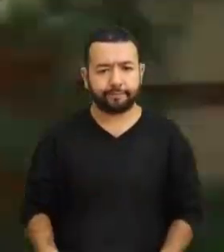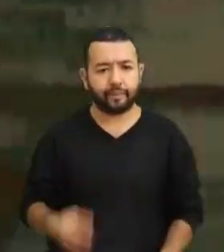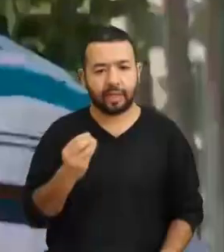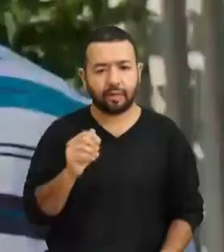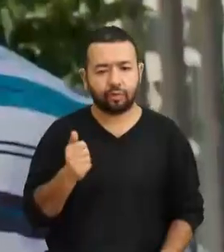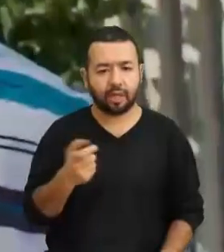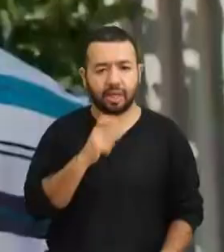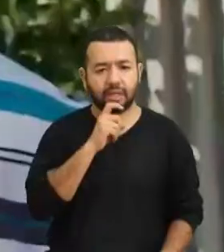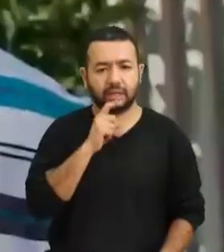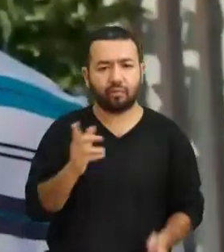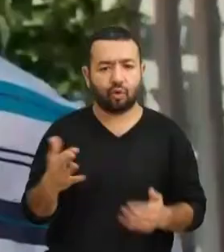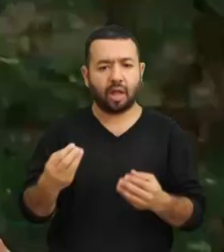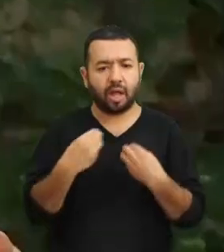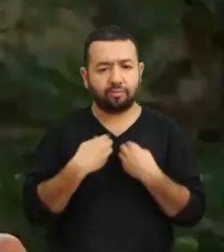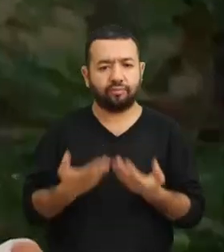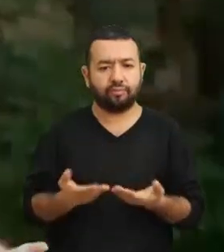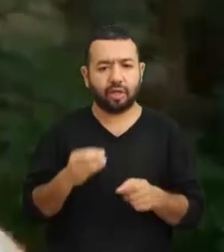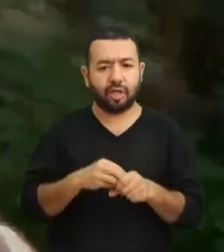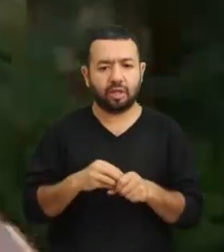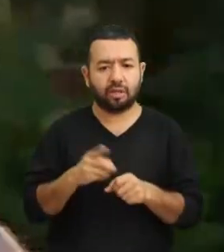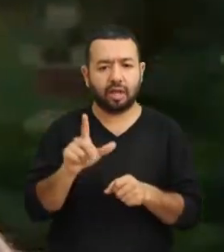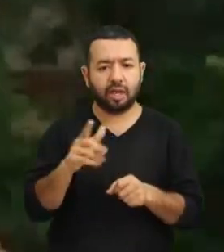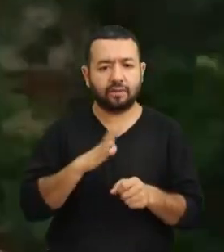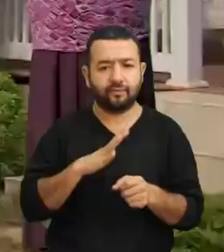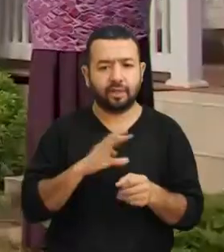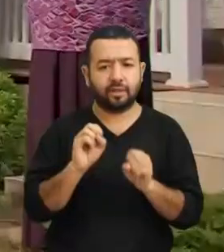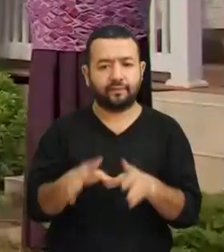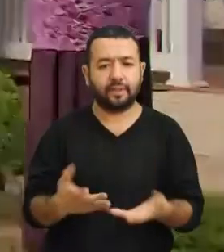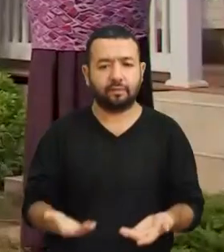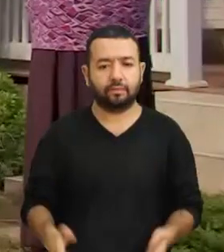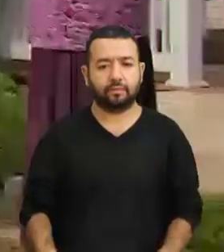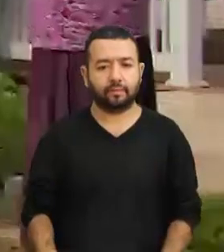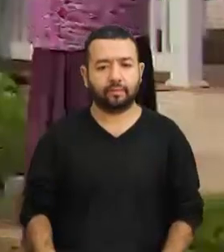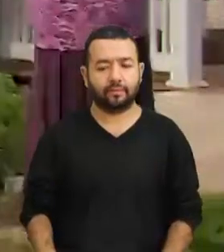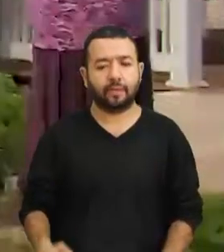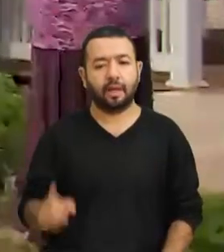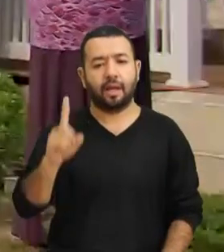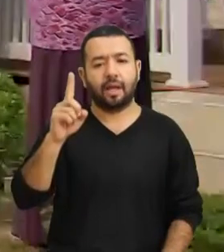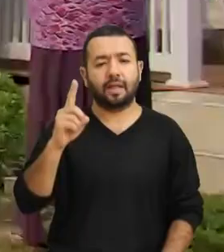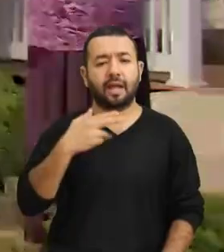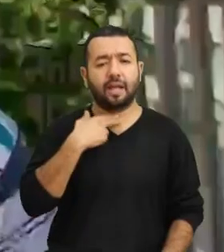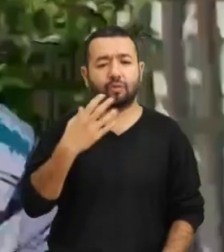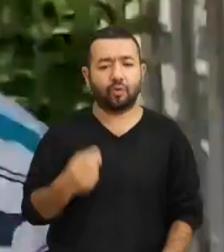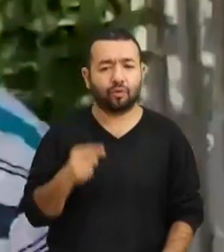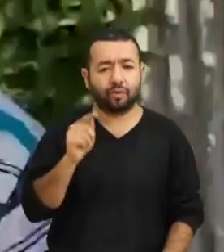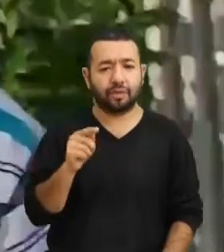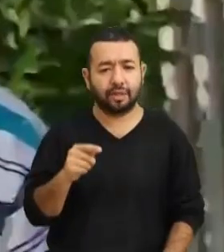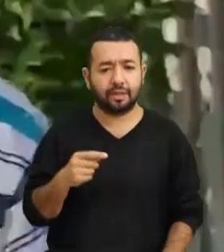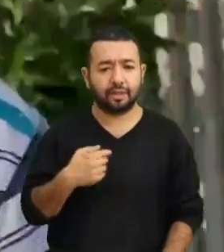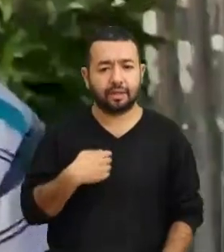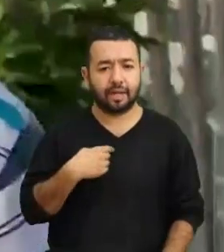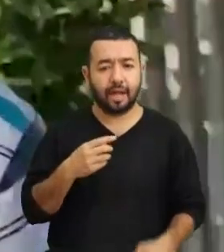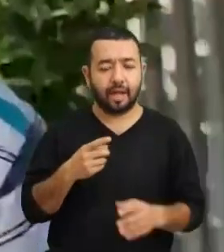İyi günler. Yanlışlıkla bu kolyeyi almışız. İçinde size lazım olan eşyalar varmış. Hay Allah razı olsun senden. Parayı